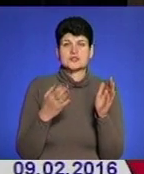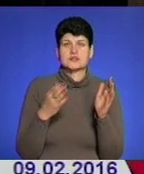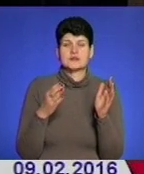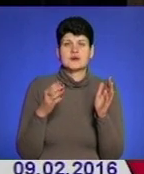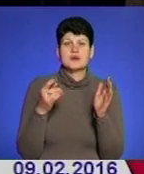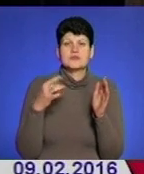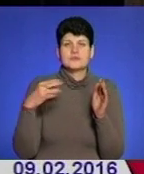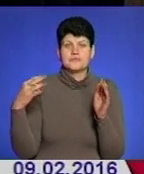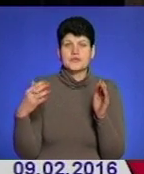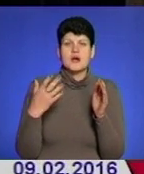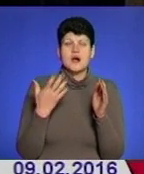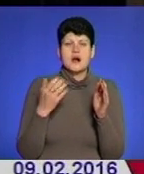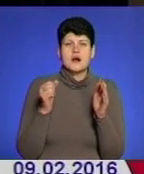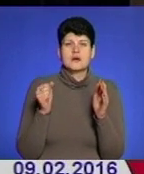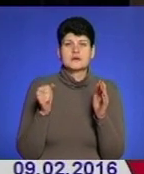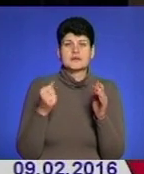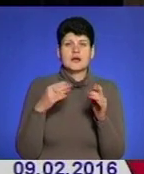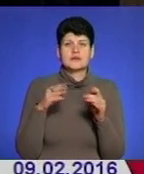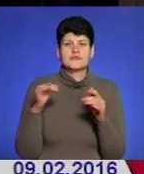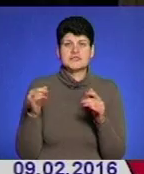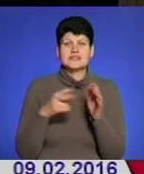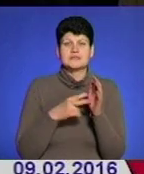7499 гривень, радіотелеграфіст